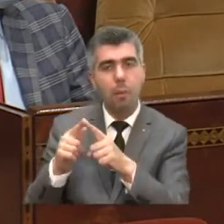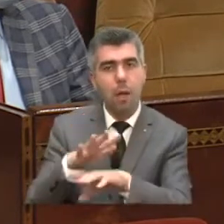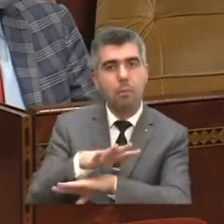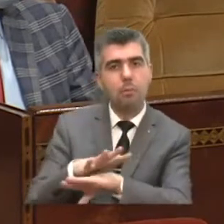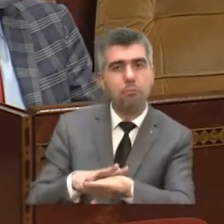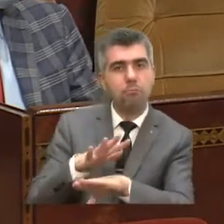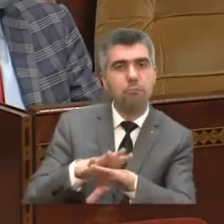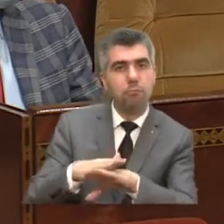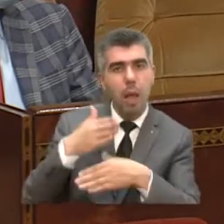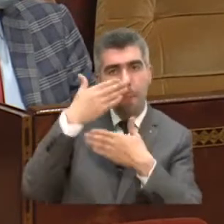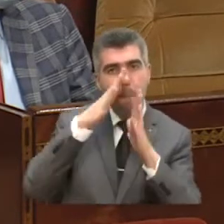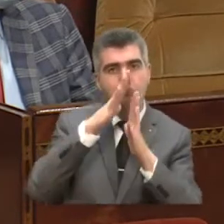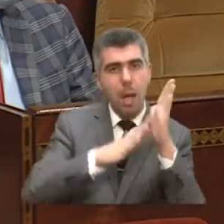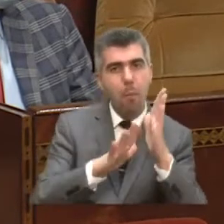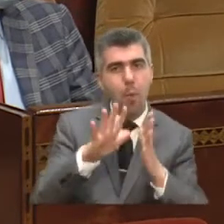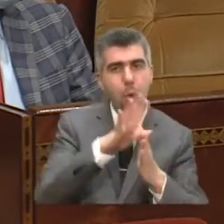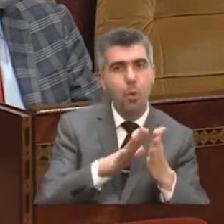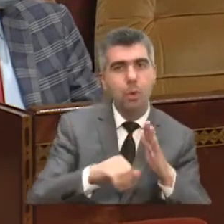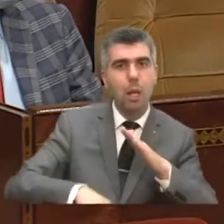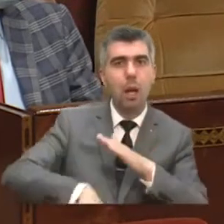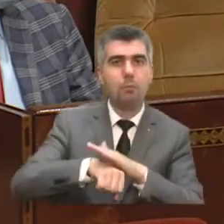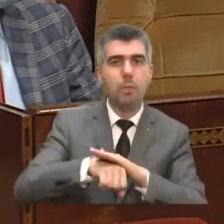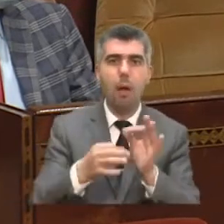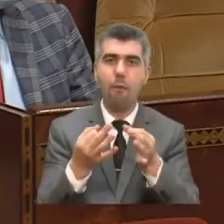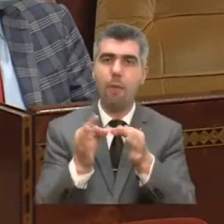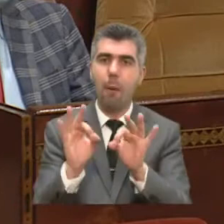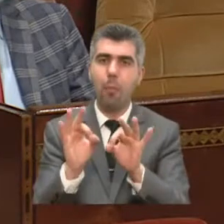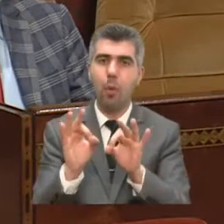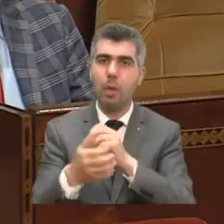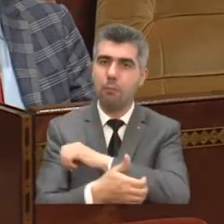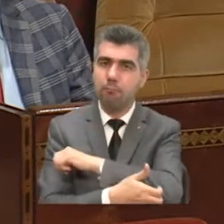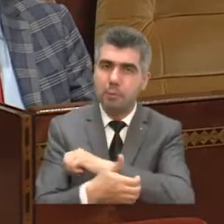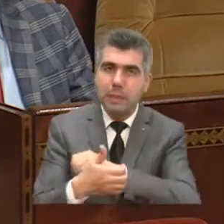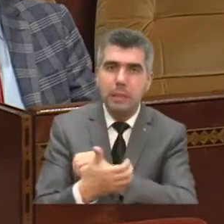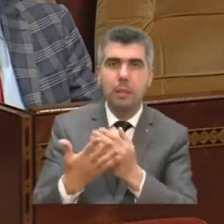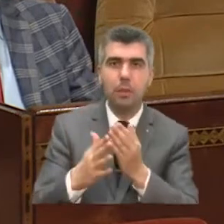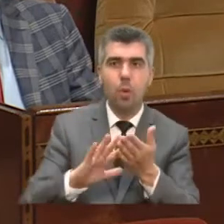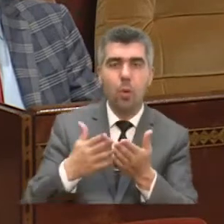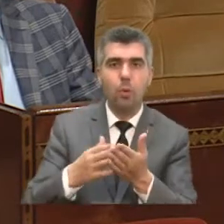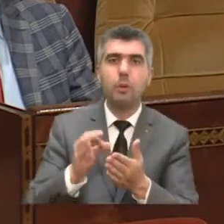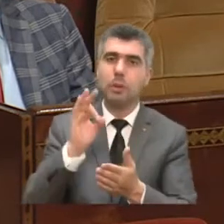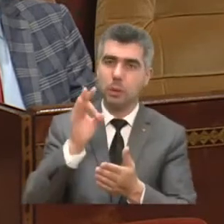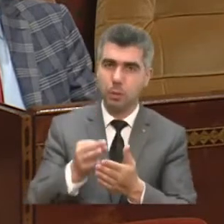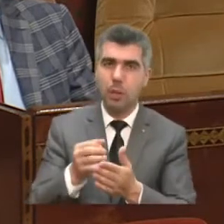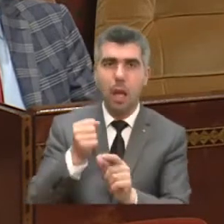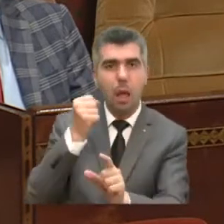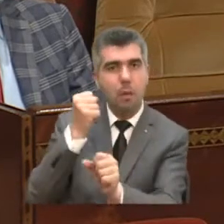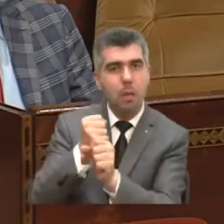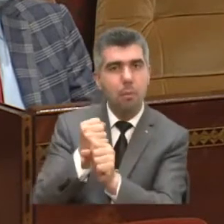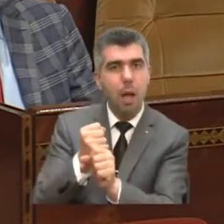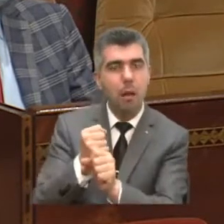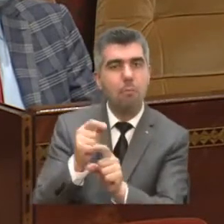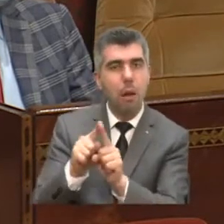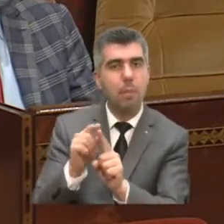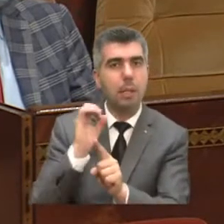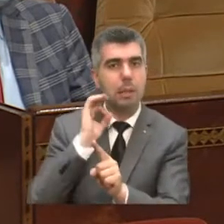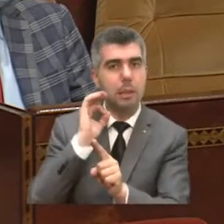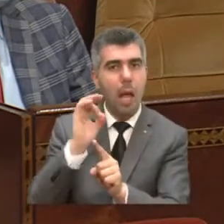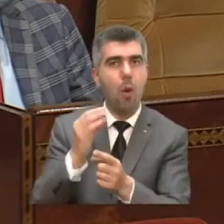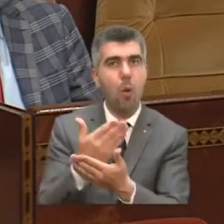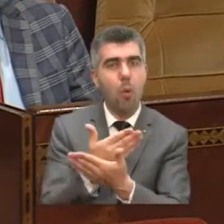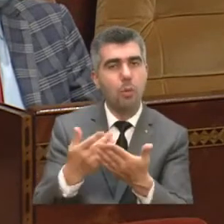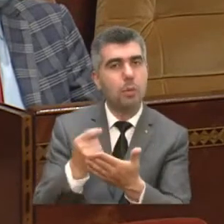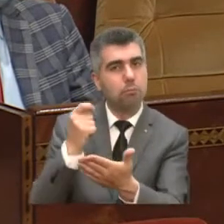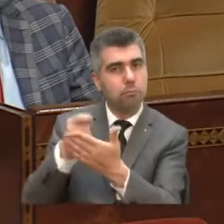وإقليمية غتدبر هذه الملاعب بالمجان للفئات المهمشة ودير فعلا واجبات لمن عليهم الأحقية والقدرة على